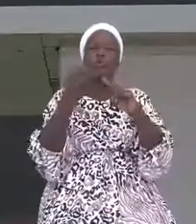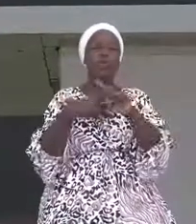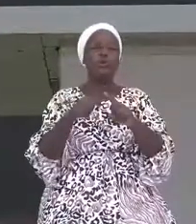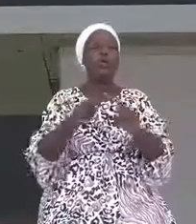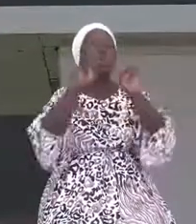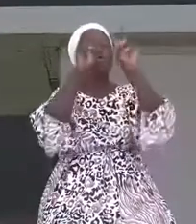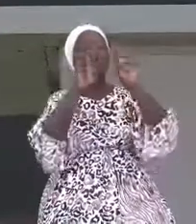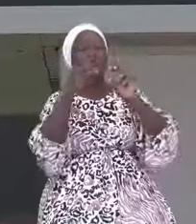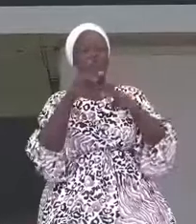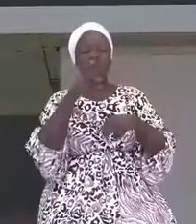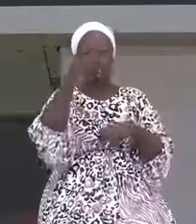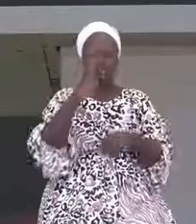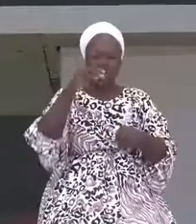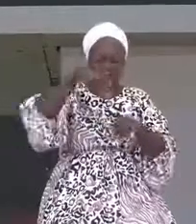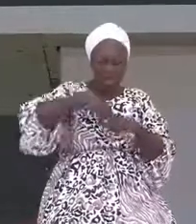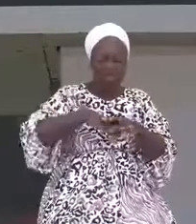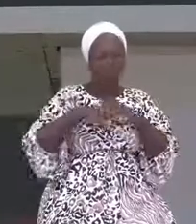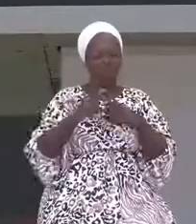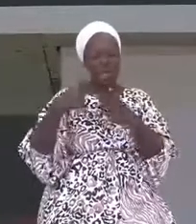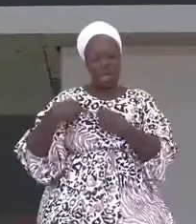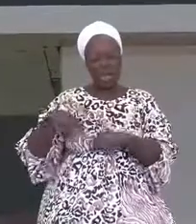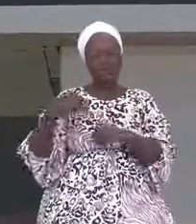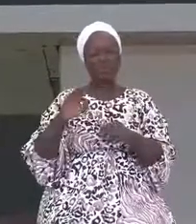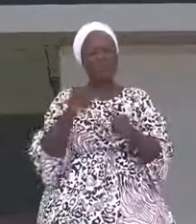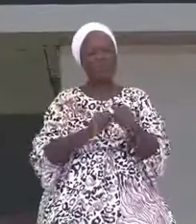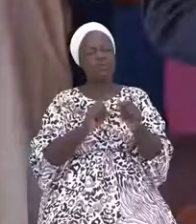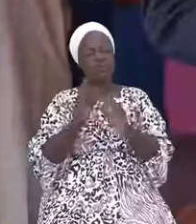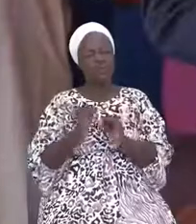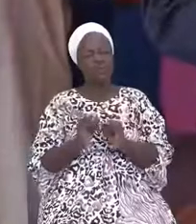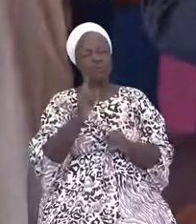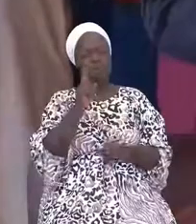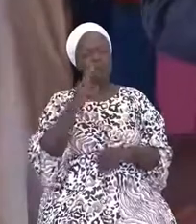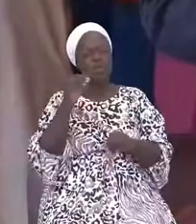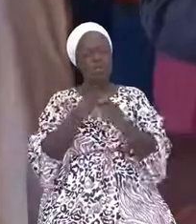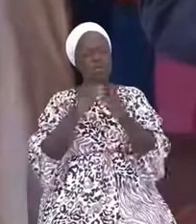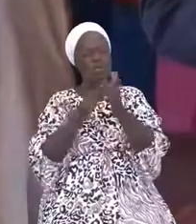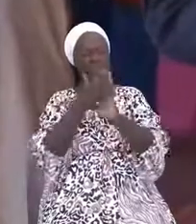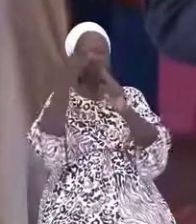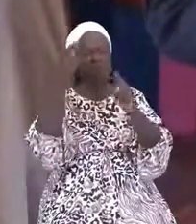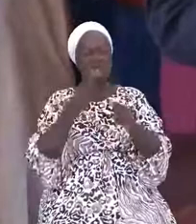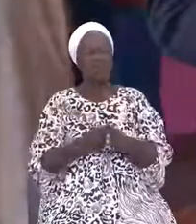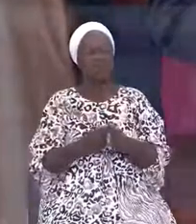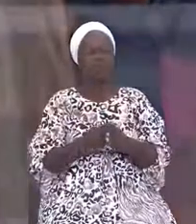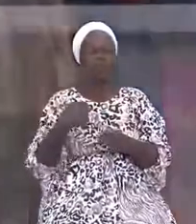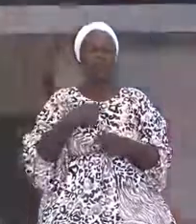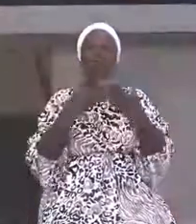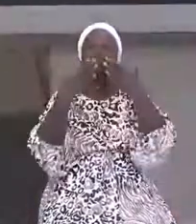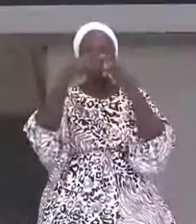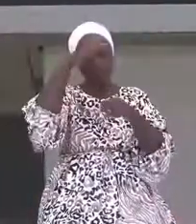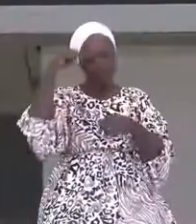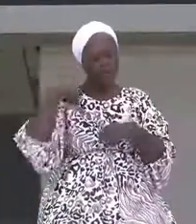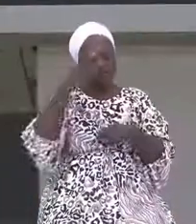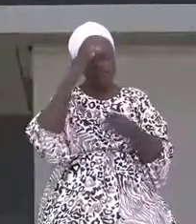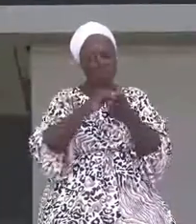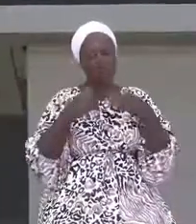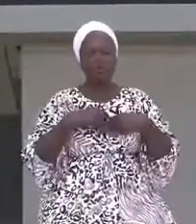tout ce qui vient du trône de la grâce dans le cœur de chacun de nous, au nom de Jésus. Nous te remercions pour